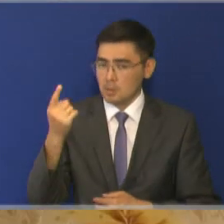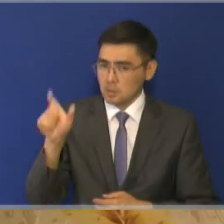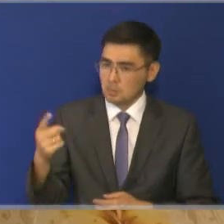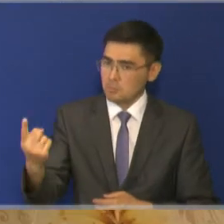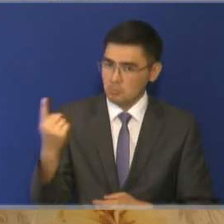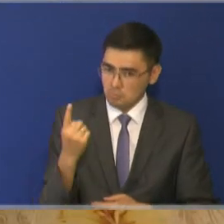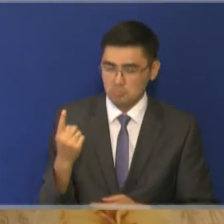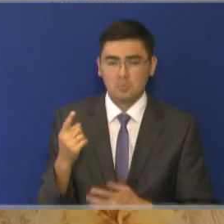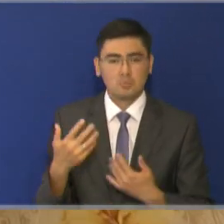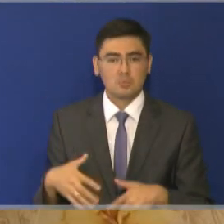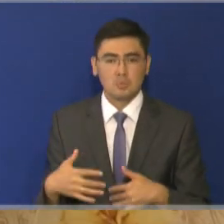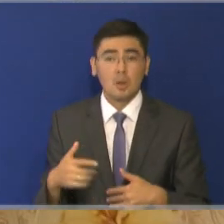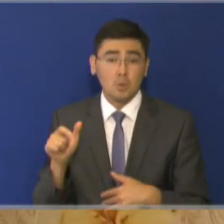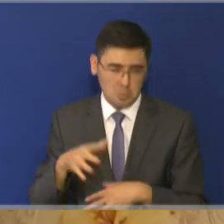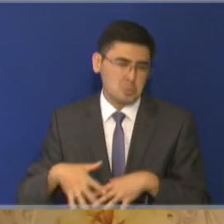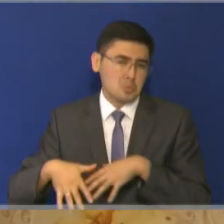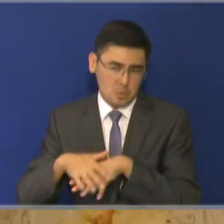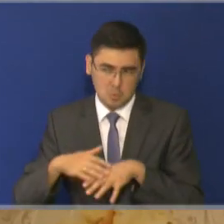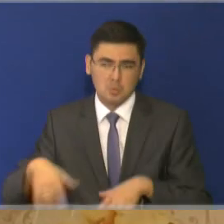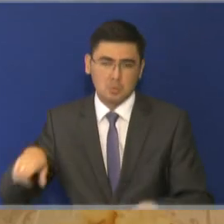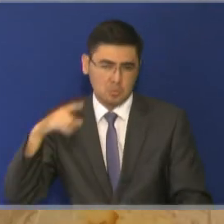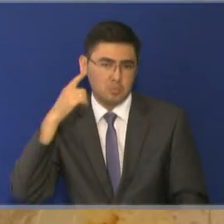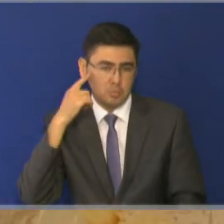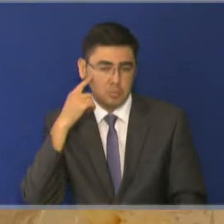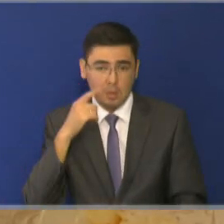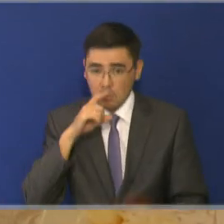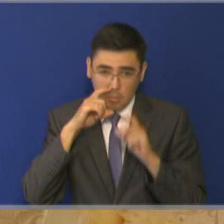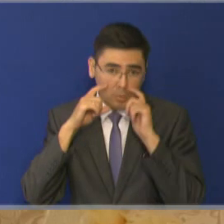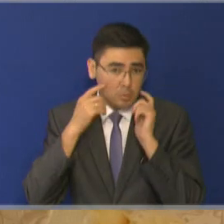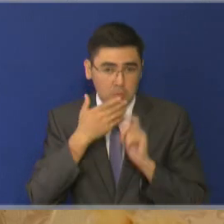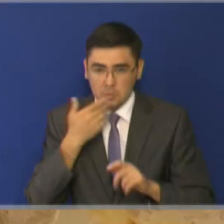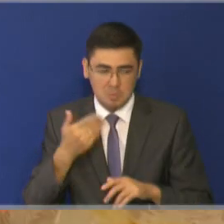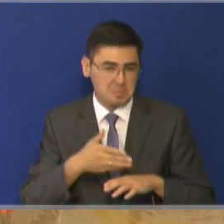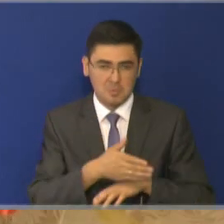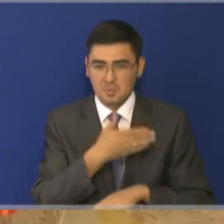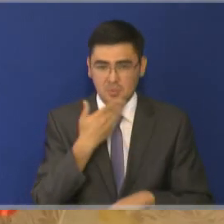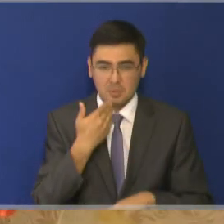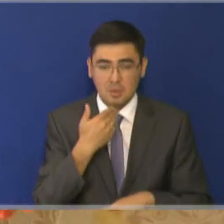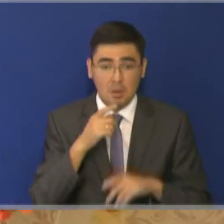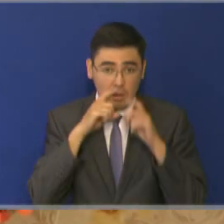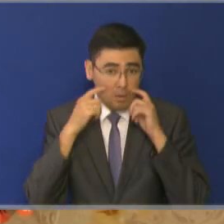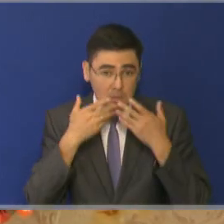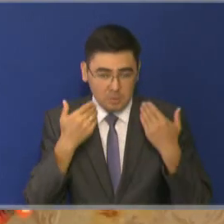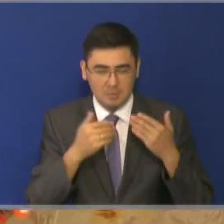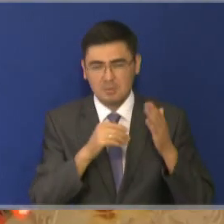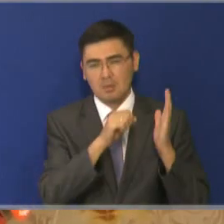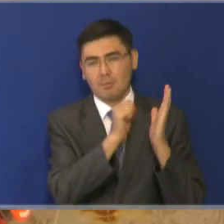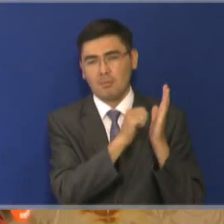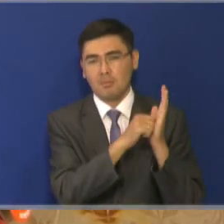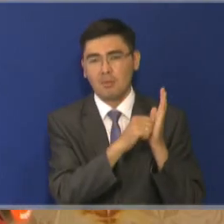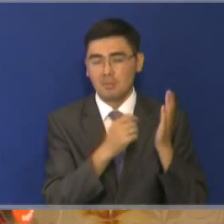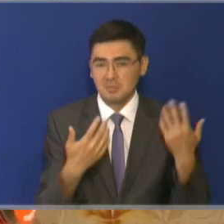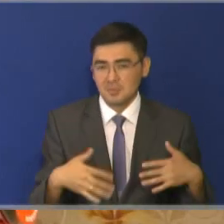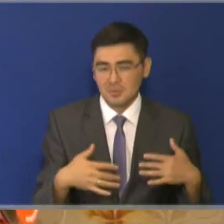ғана ішке кіреді. Қазір адамдар үйреніп қалды. Маска жоқ болса кірмейді. Сырттан терезені қағып сұрайды. Алғашында адамдар